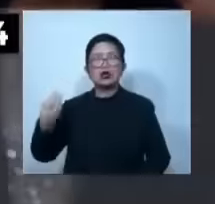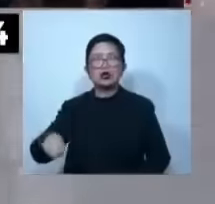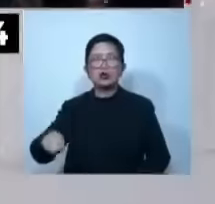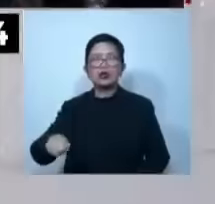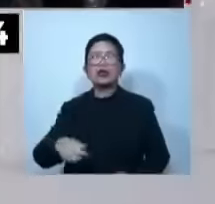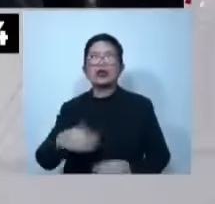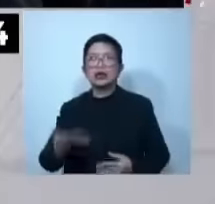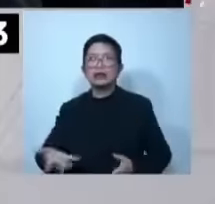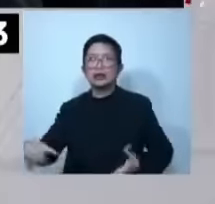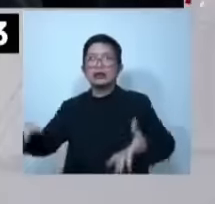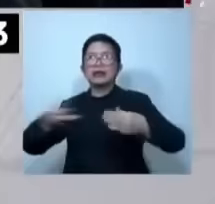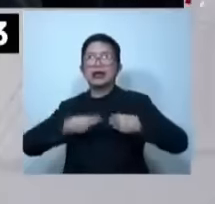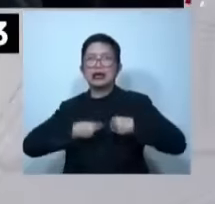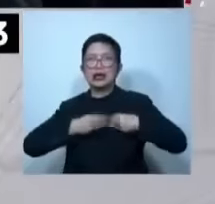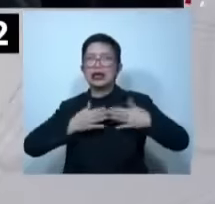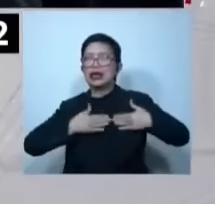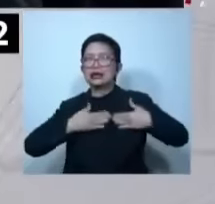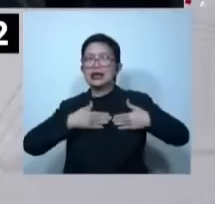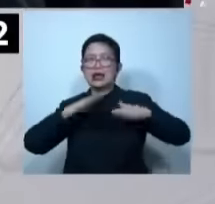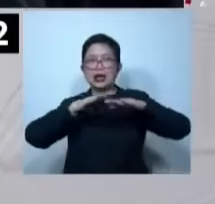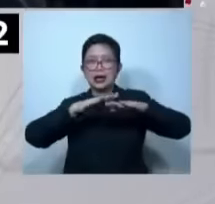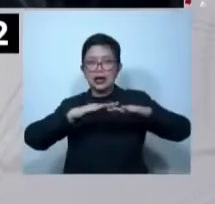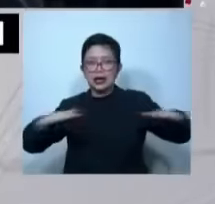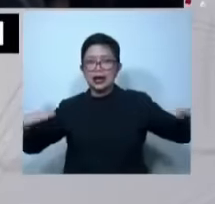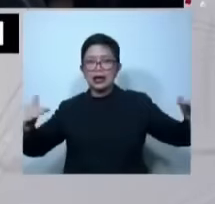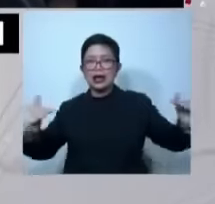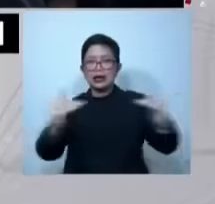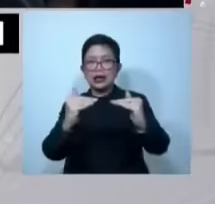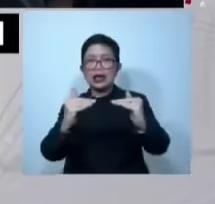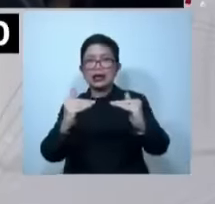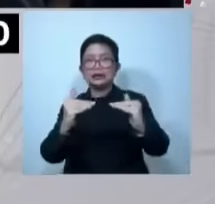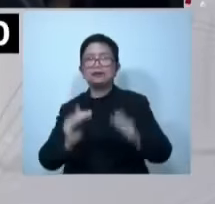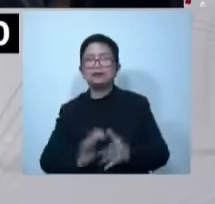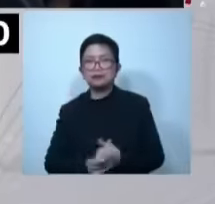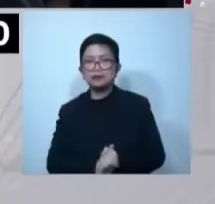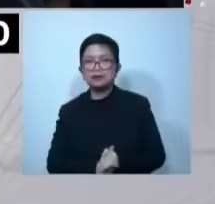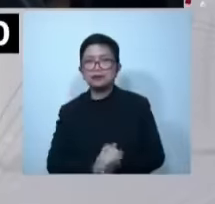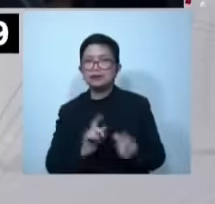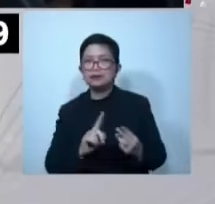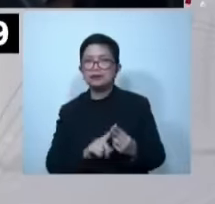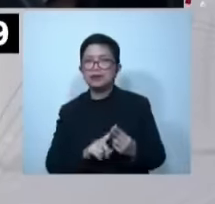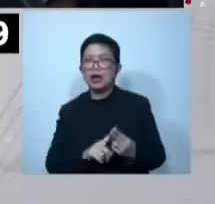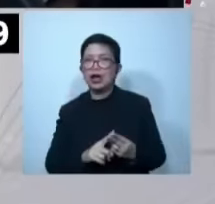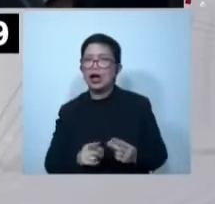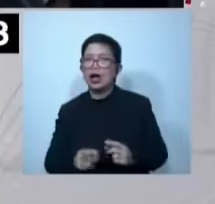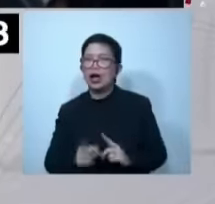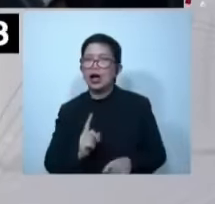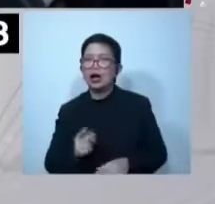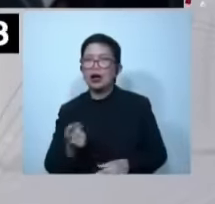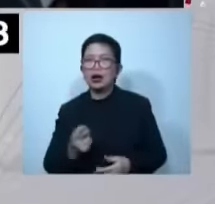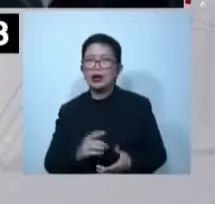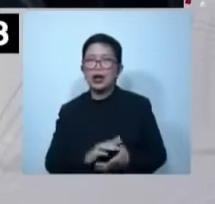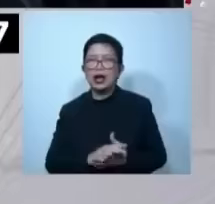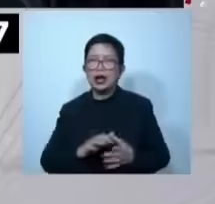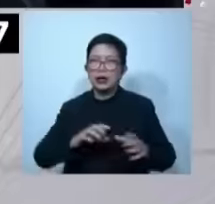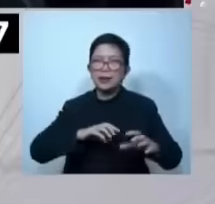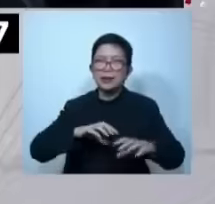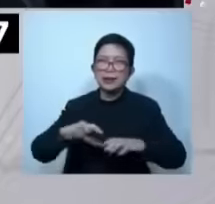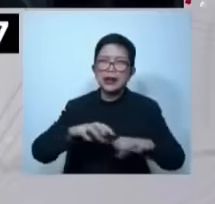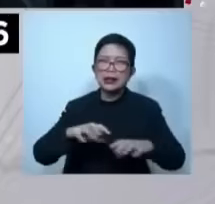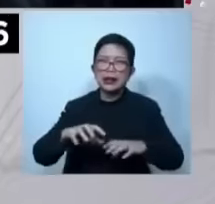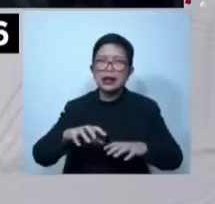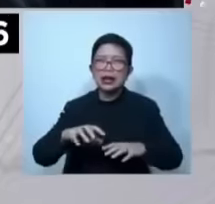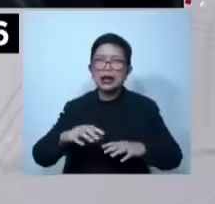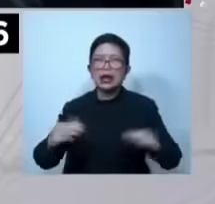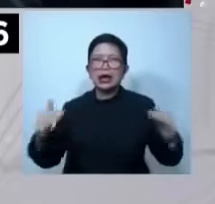menghadirkan rasa keadilan. Nomor 1, tegaskan itu. Yang kedua, bila terjadi praktek-praktek di mana keadilan tidak hadir,